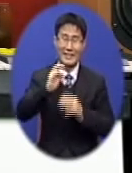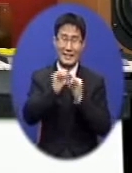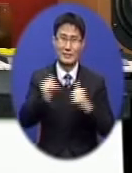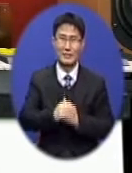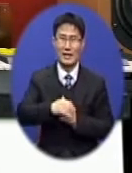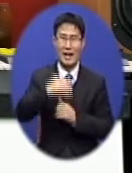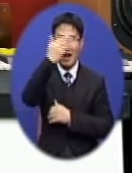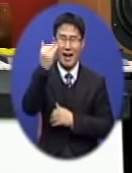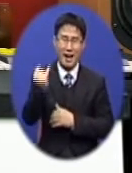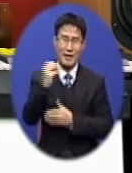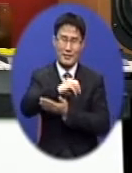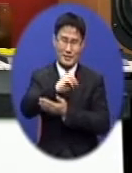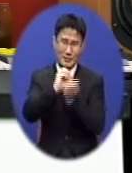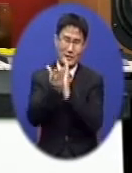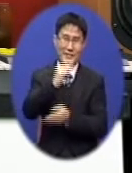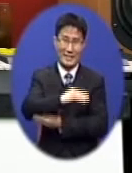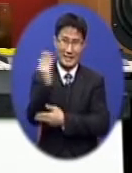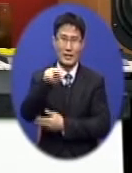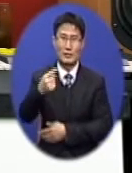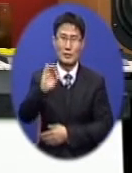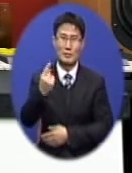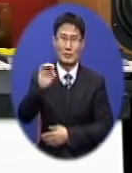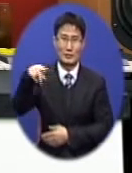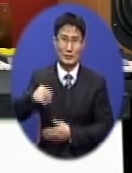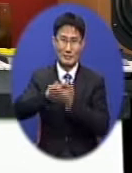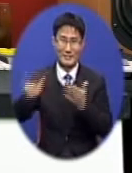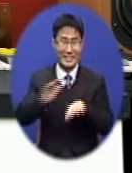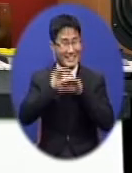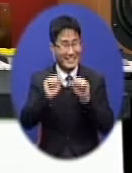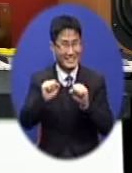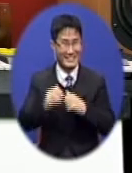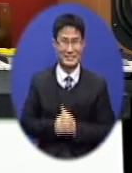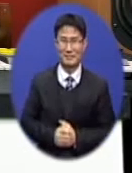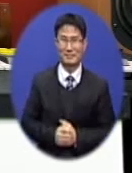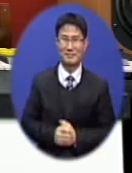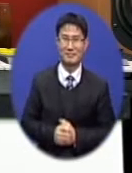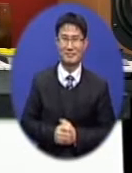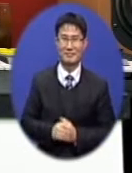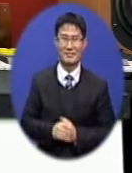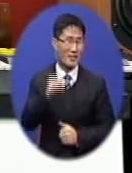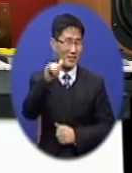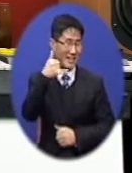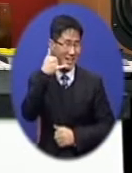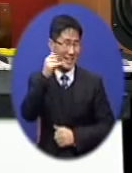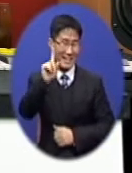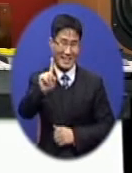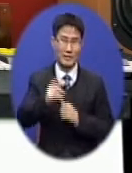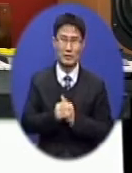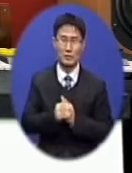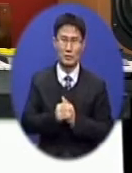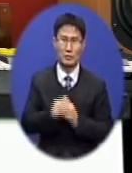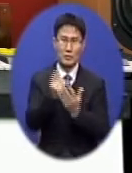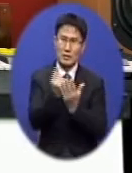할미꽃 사연의 송봉수입니다. 네, 안녕하세요. 예, 전화 한 통으로